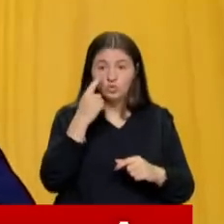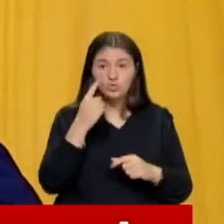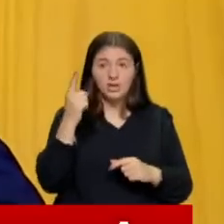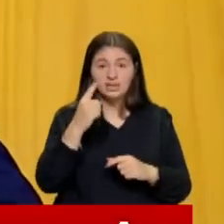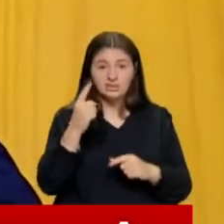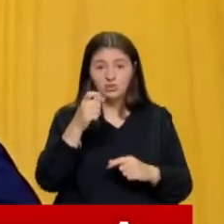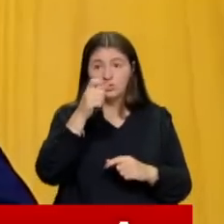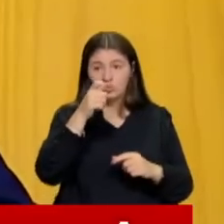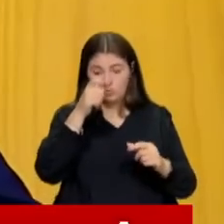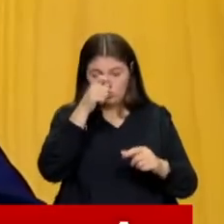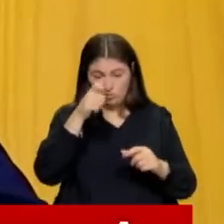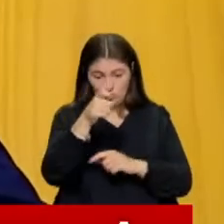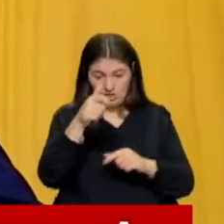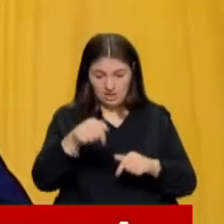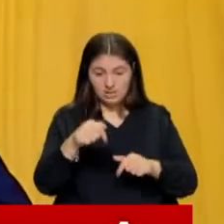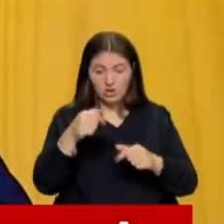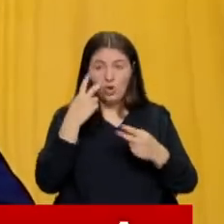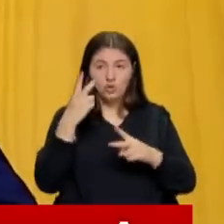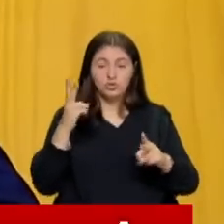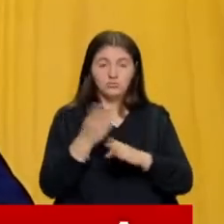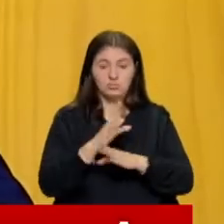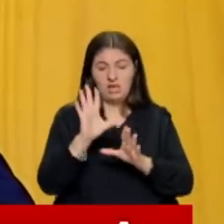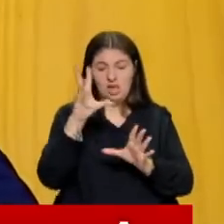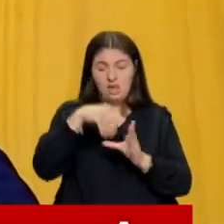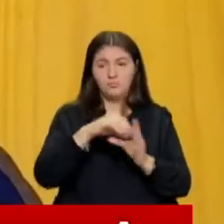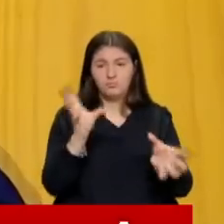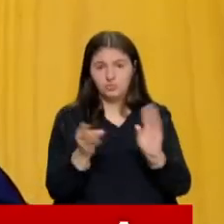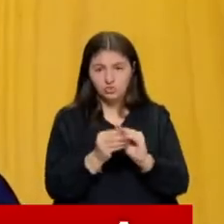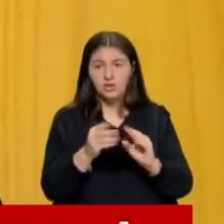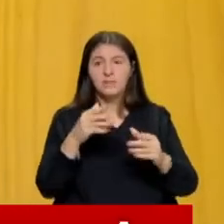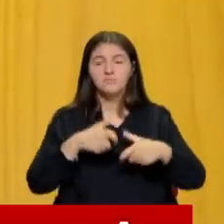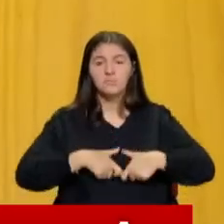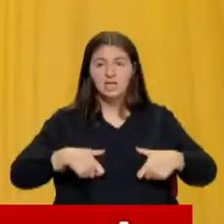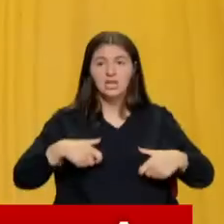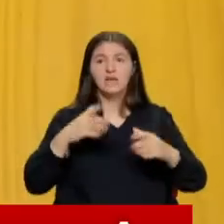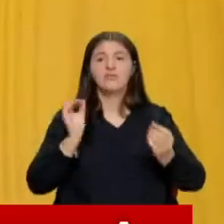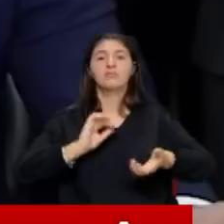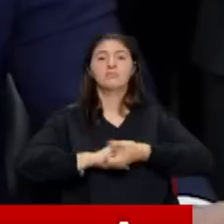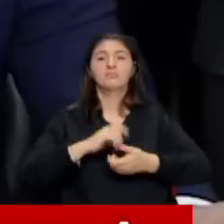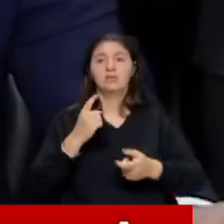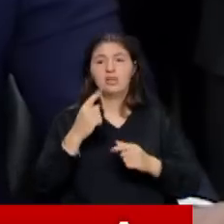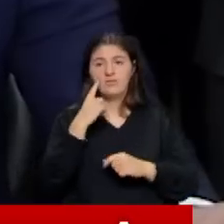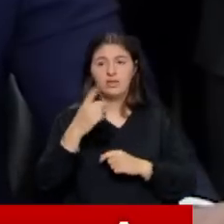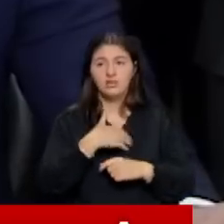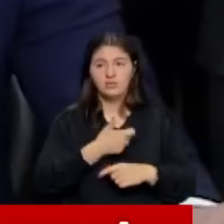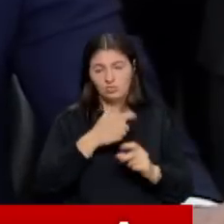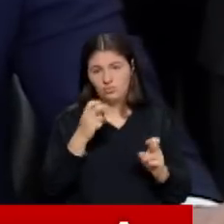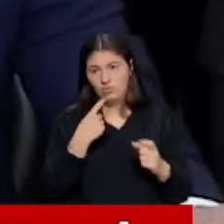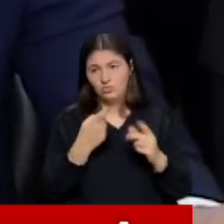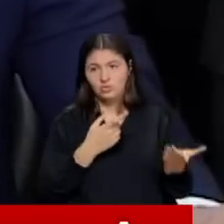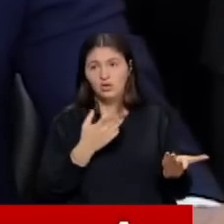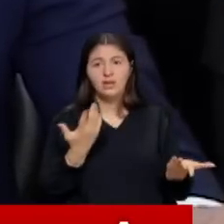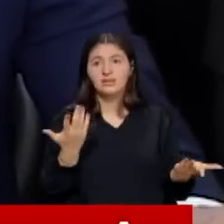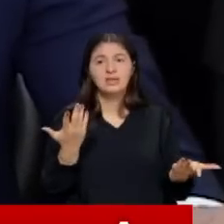Ülkesi milleti ve egemenlik unsurları ile bir bütündür milli ve üniter bir devlettir anayasa konusunda konuşuyor